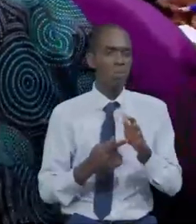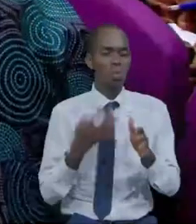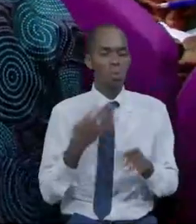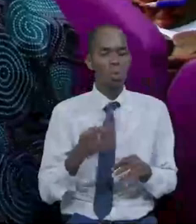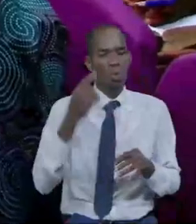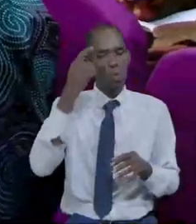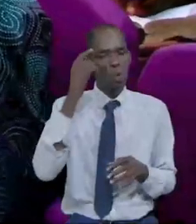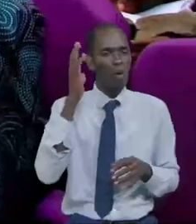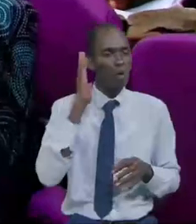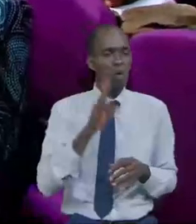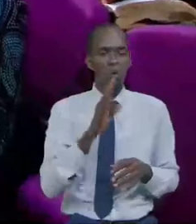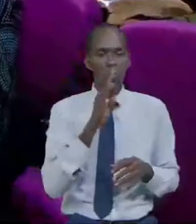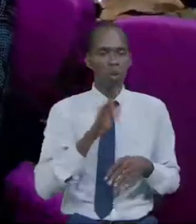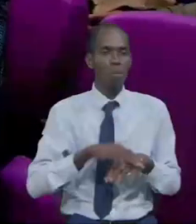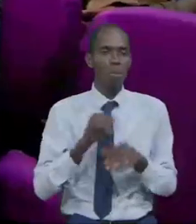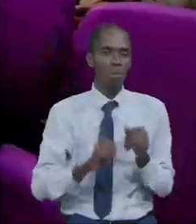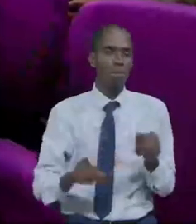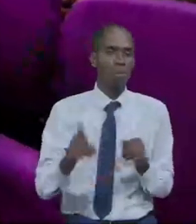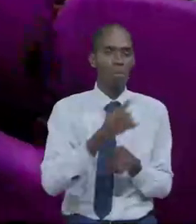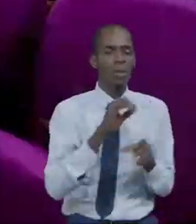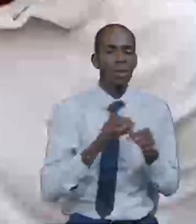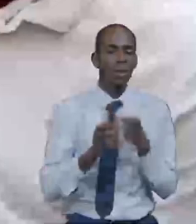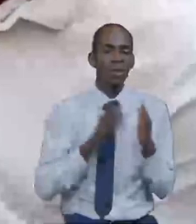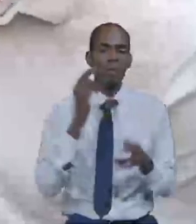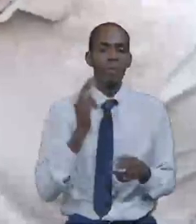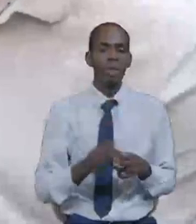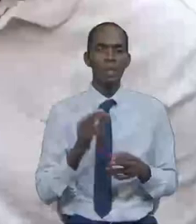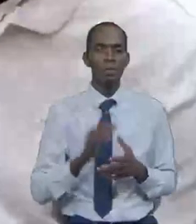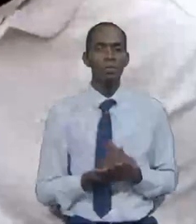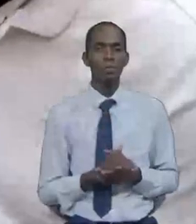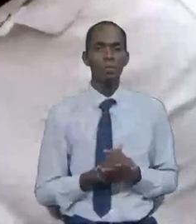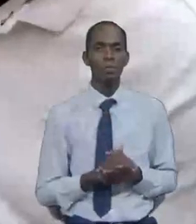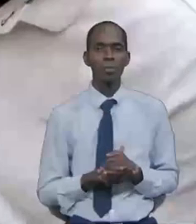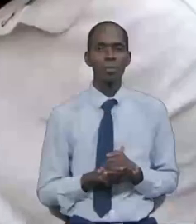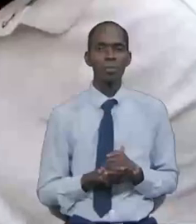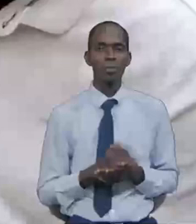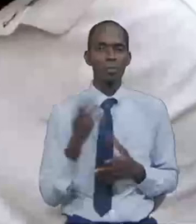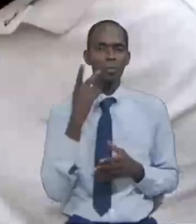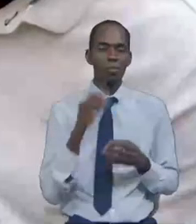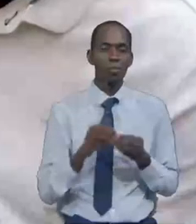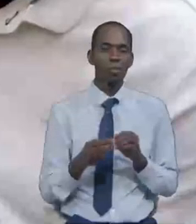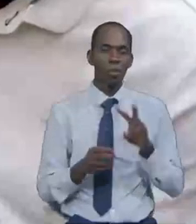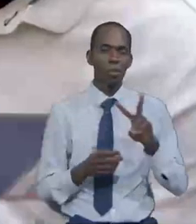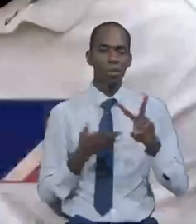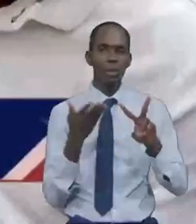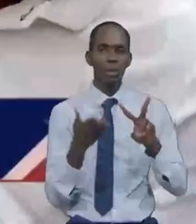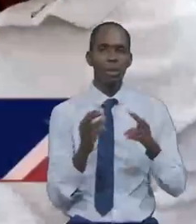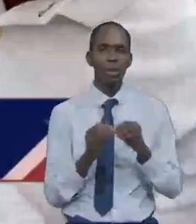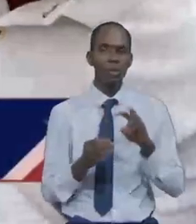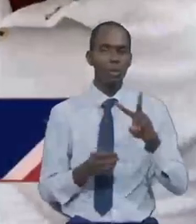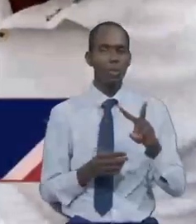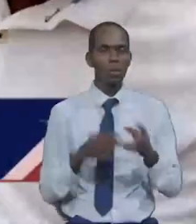d'esprit soit la portion de chacun de nous au nom de Jésus-Christ. Voilà la deuxième section